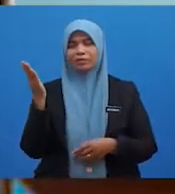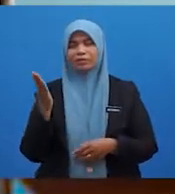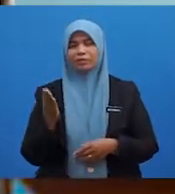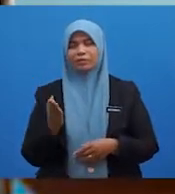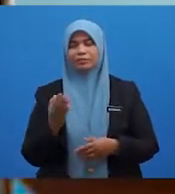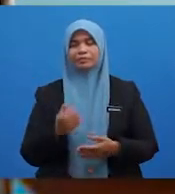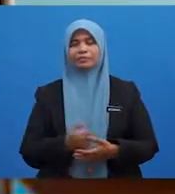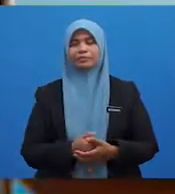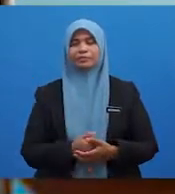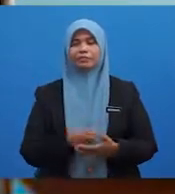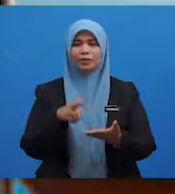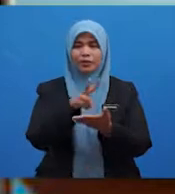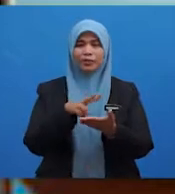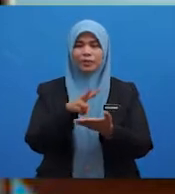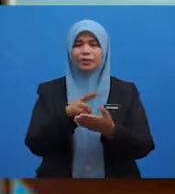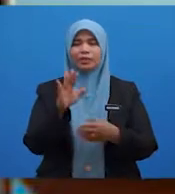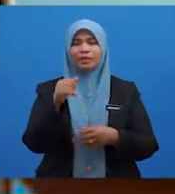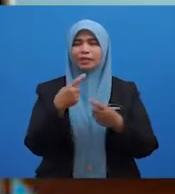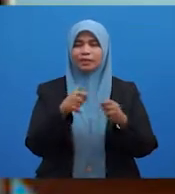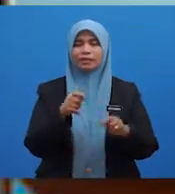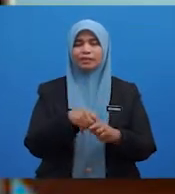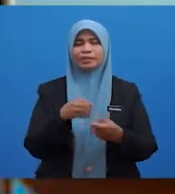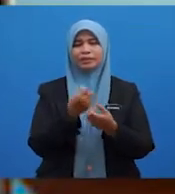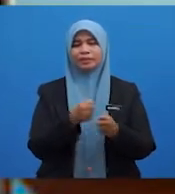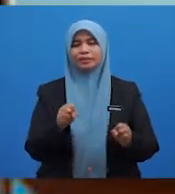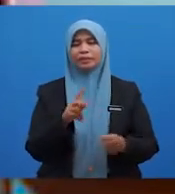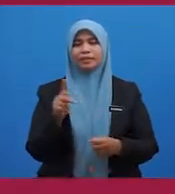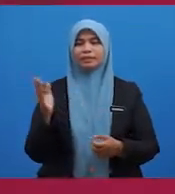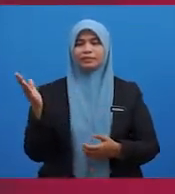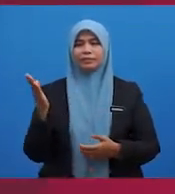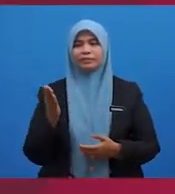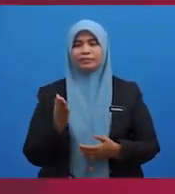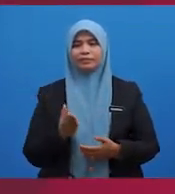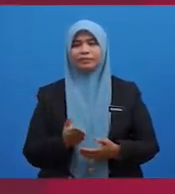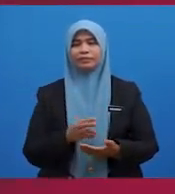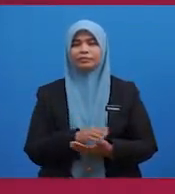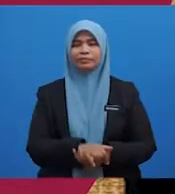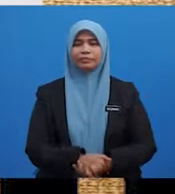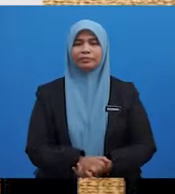klip video yang telah saya sediakan. Jom!